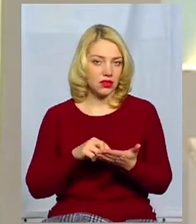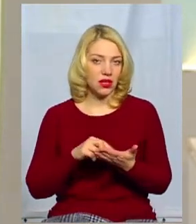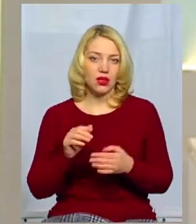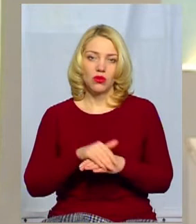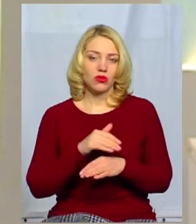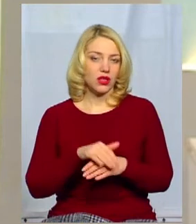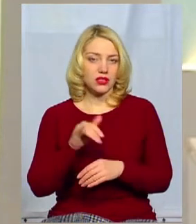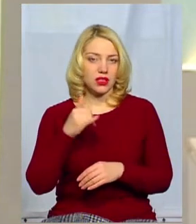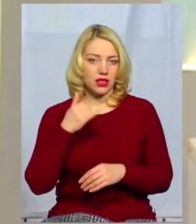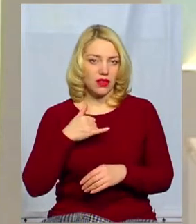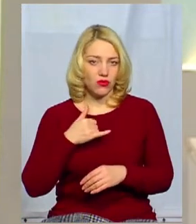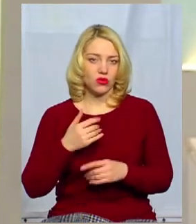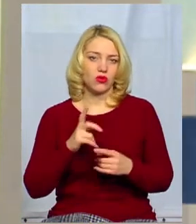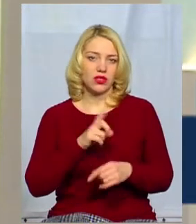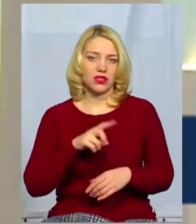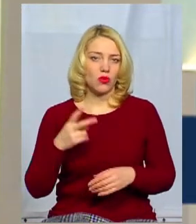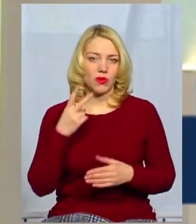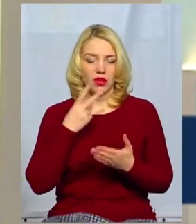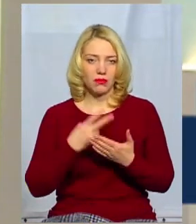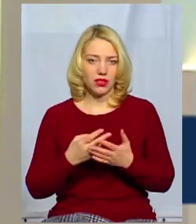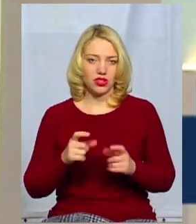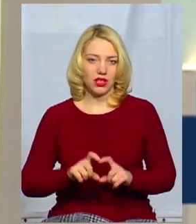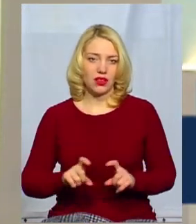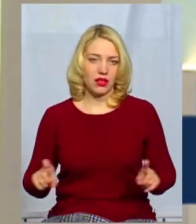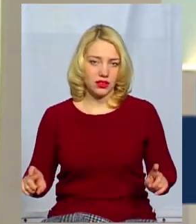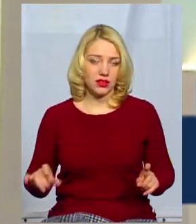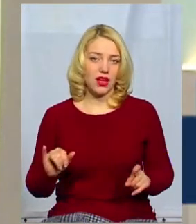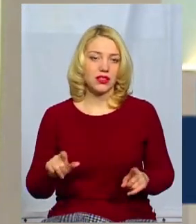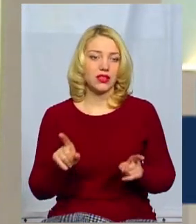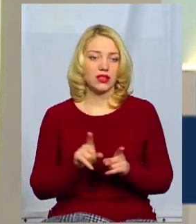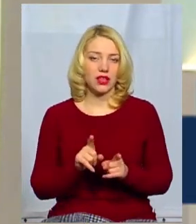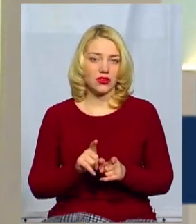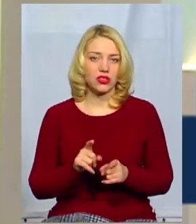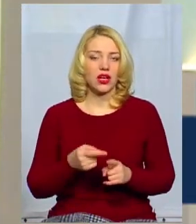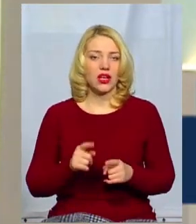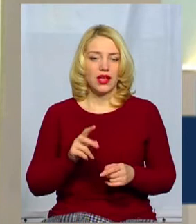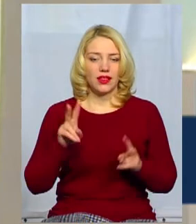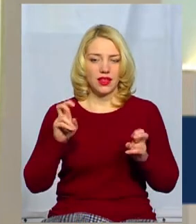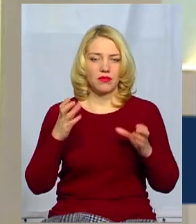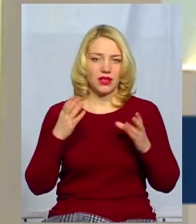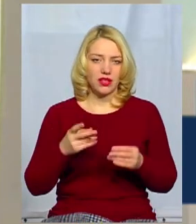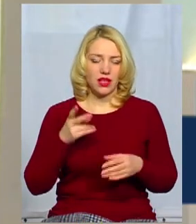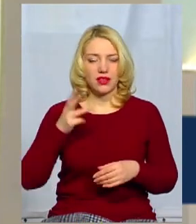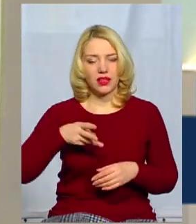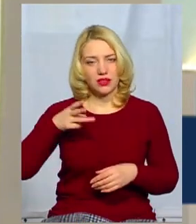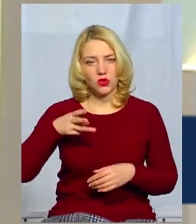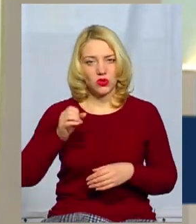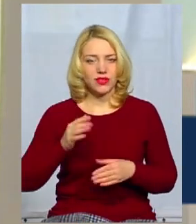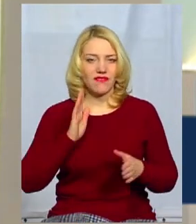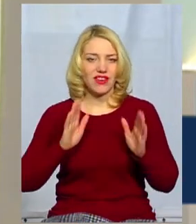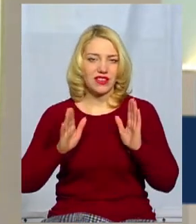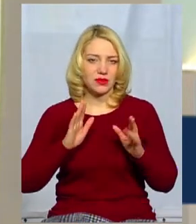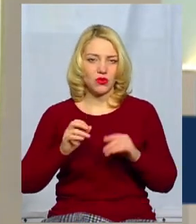можете зателефонувати за номером, який ви бачите на екрані. Тема дня також транслюється у мережі Facebook